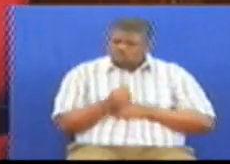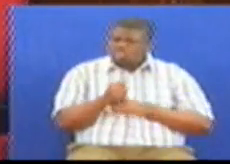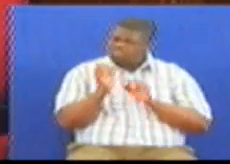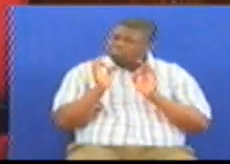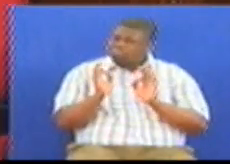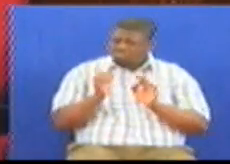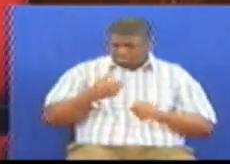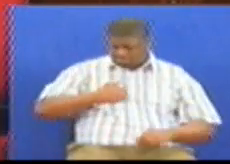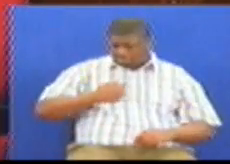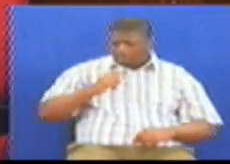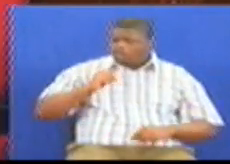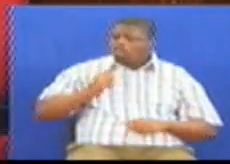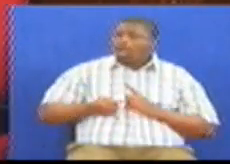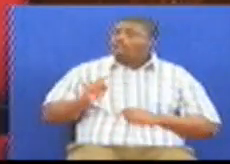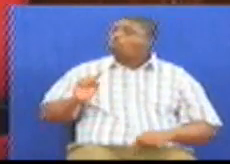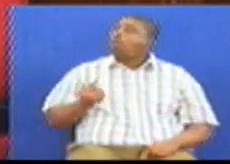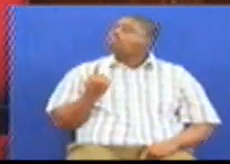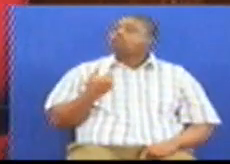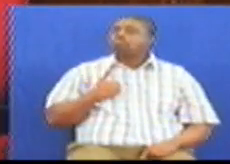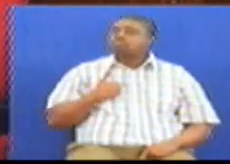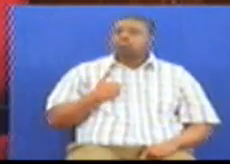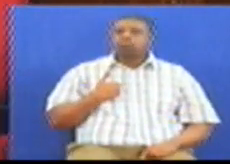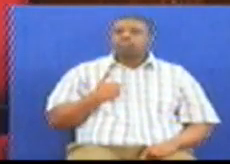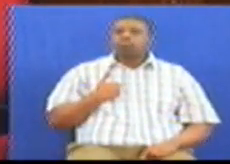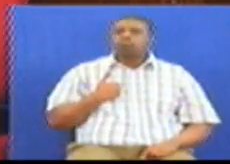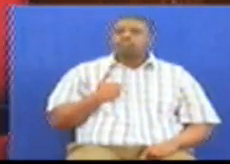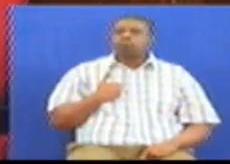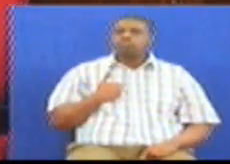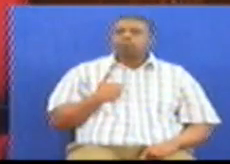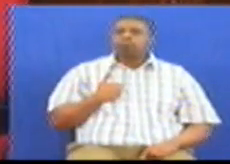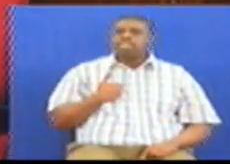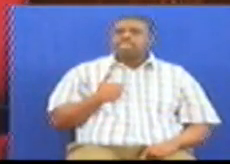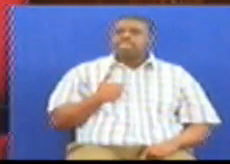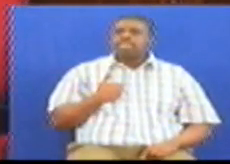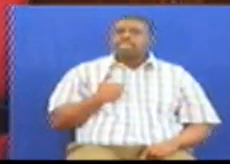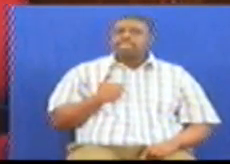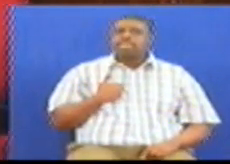lakini kwa kweli sijuti kuwa na nyinyi katika bunge hili.